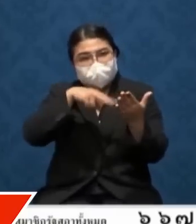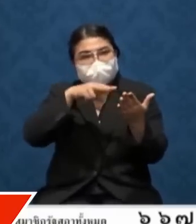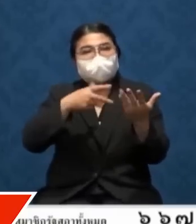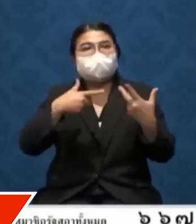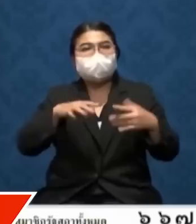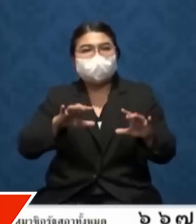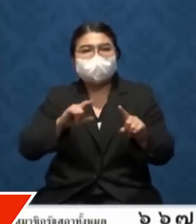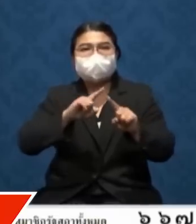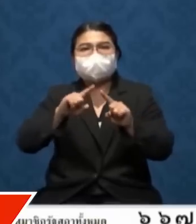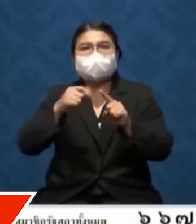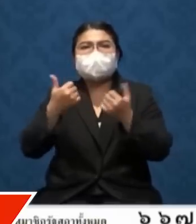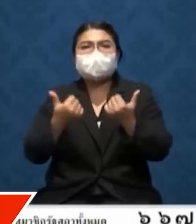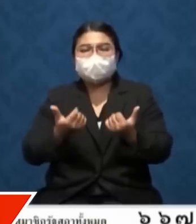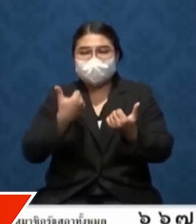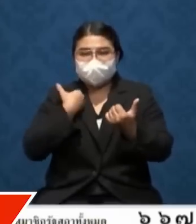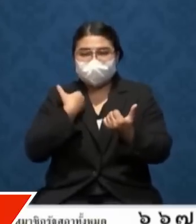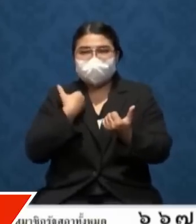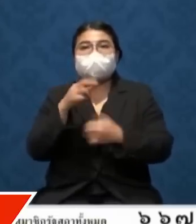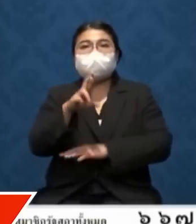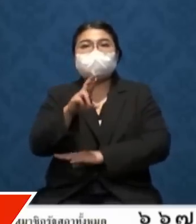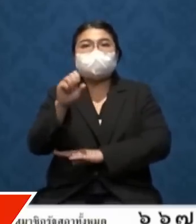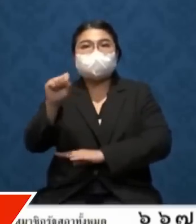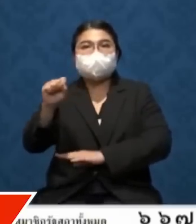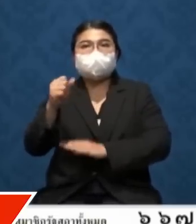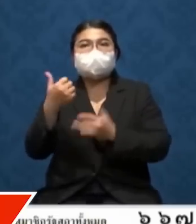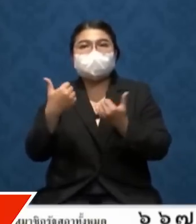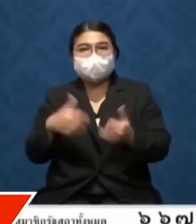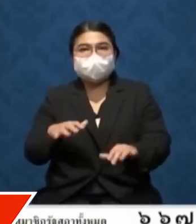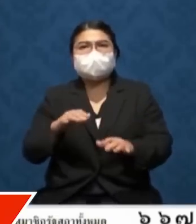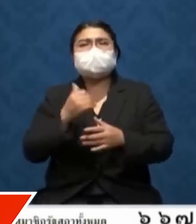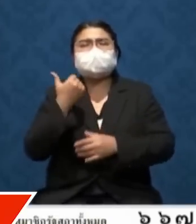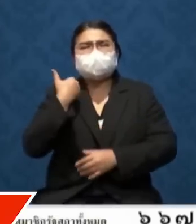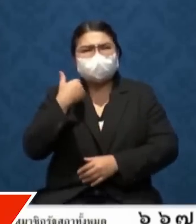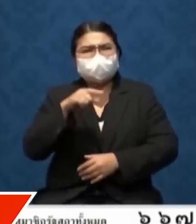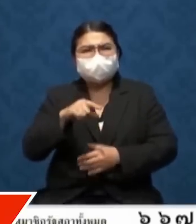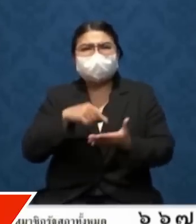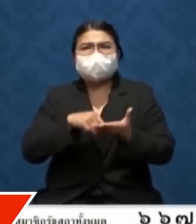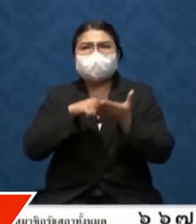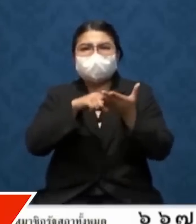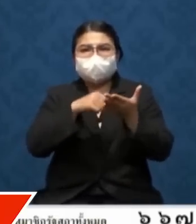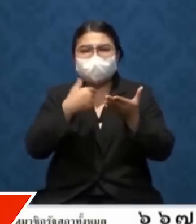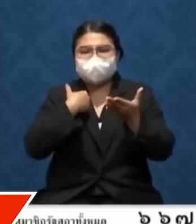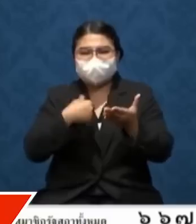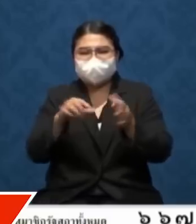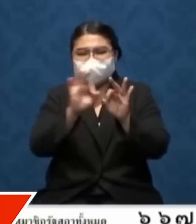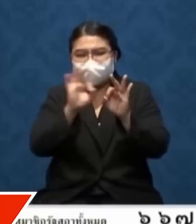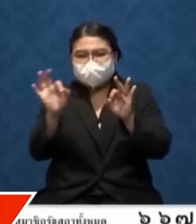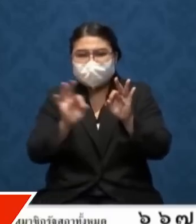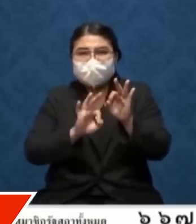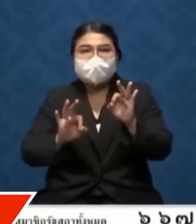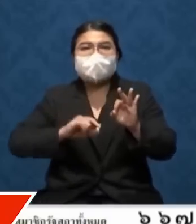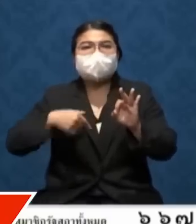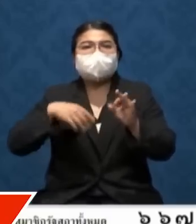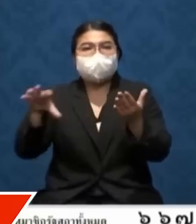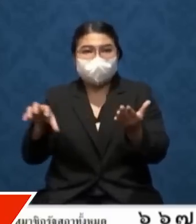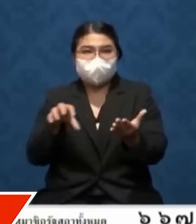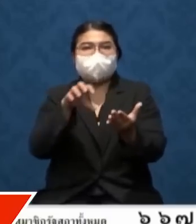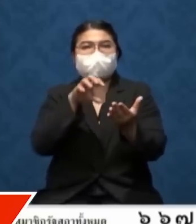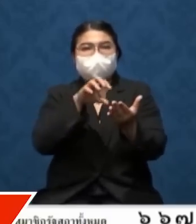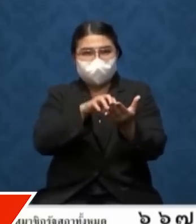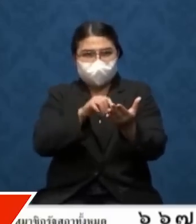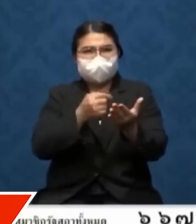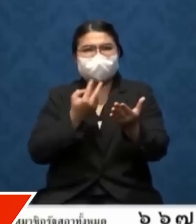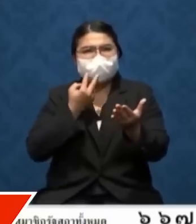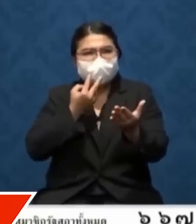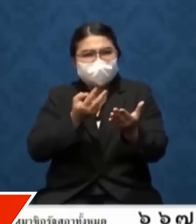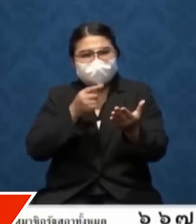ของสบาทหอรัฐทสบาทหากมีการอ้างรฐทรมนู์ก็ตองหิบยก imsonerated at่ประกฎว